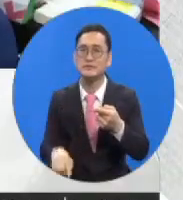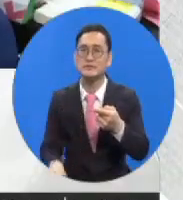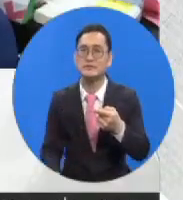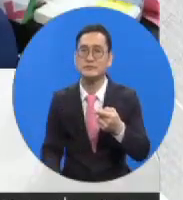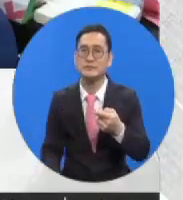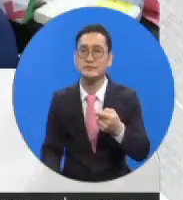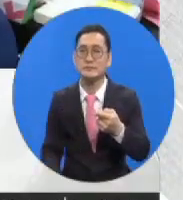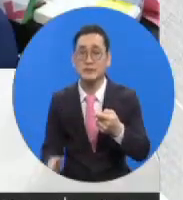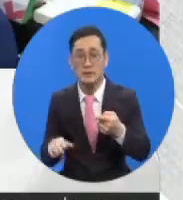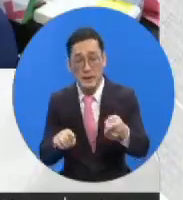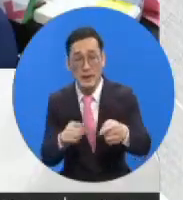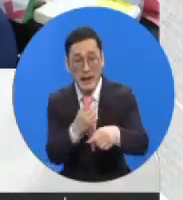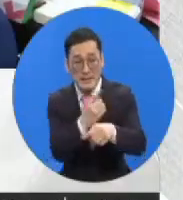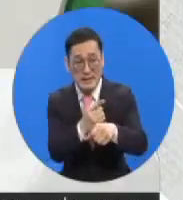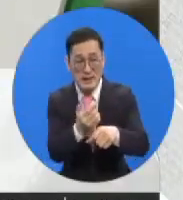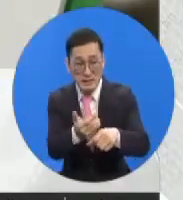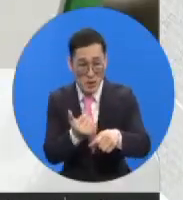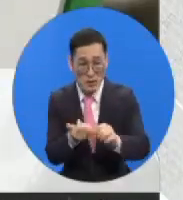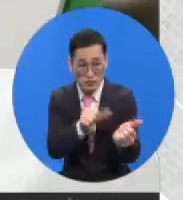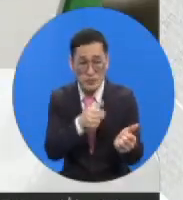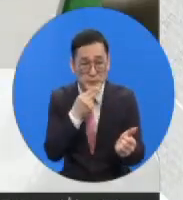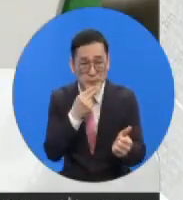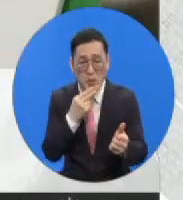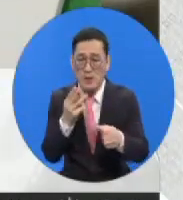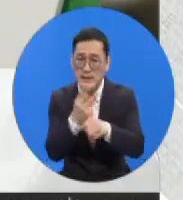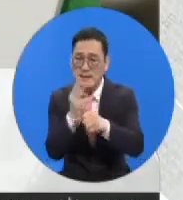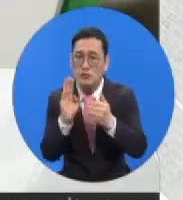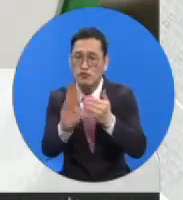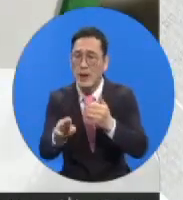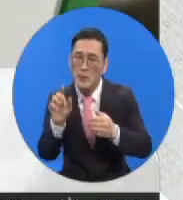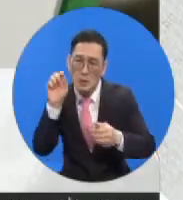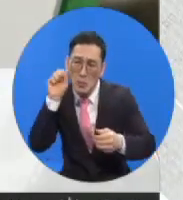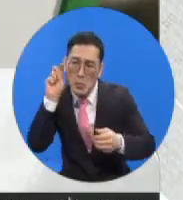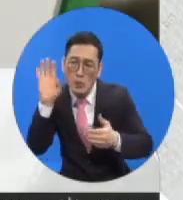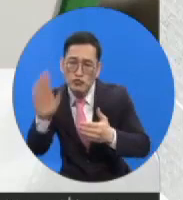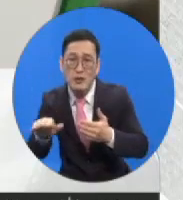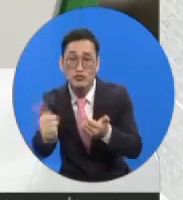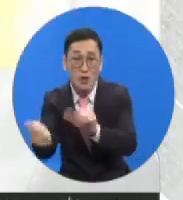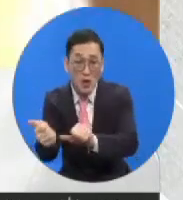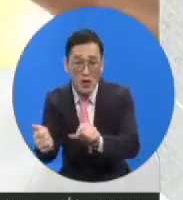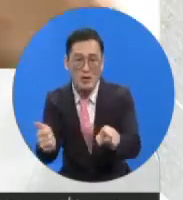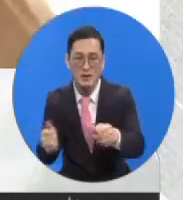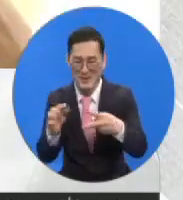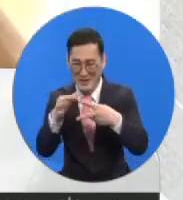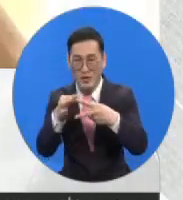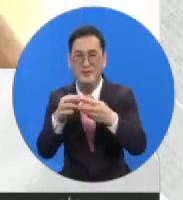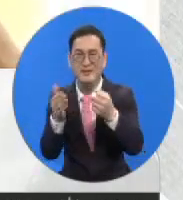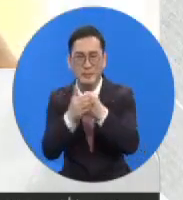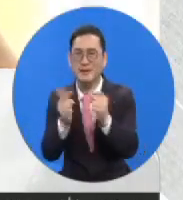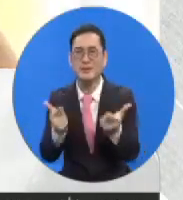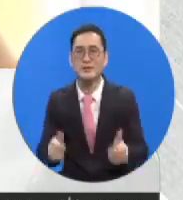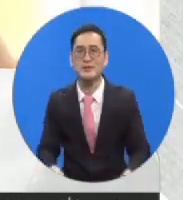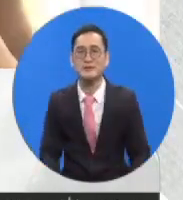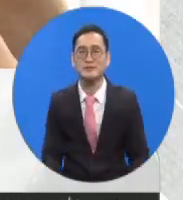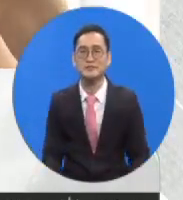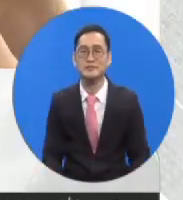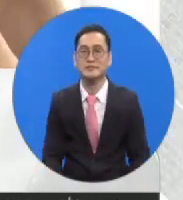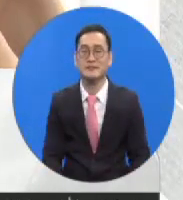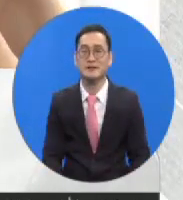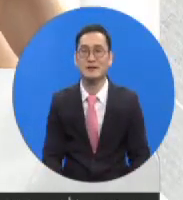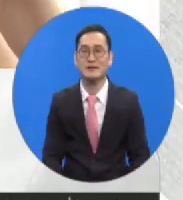3시간부터 길게는 4일까지 이렇게 반응을 보이고 있거든요. 근데 일부 연구 결과들에 따르면 딜레이드 아나필락시스라고